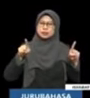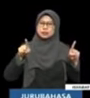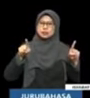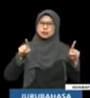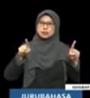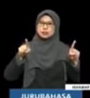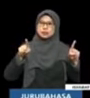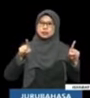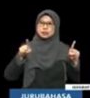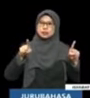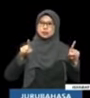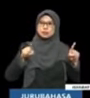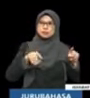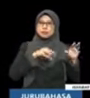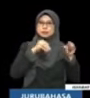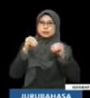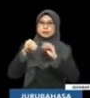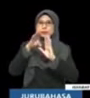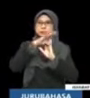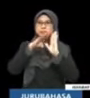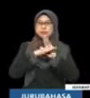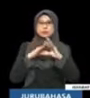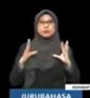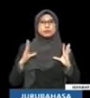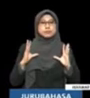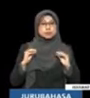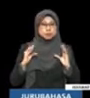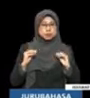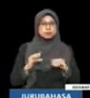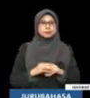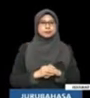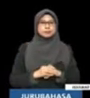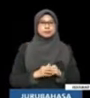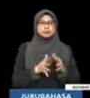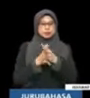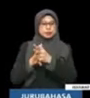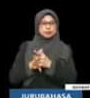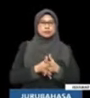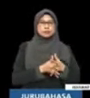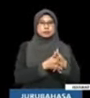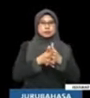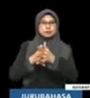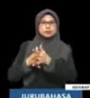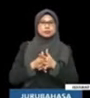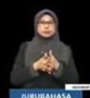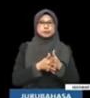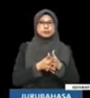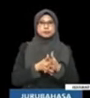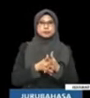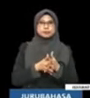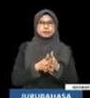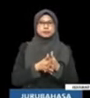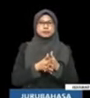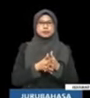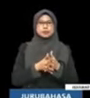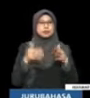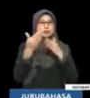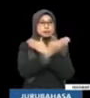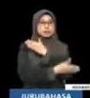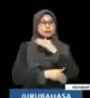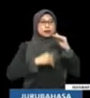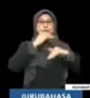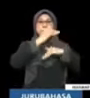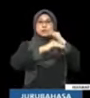kepada pindaan kepada peraturan mesyuarat. Di Amerika dan negara maju yang